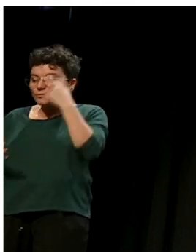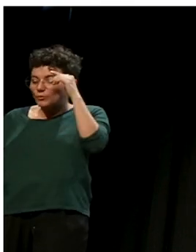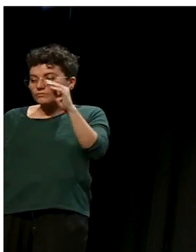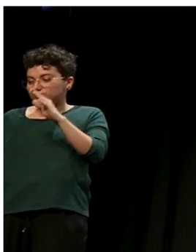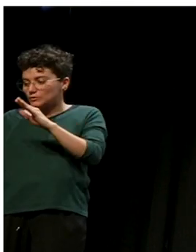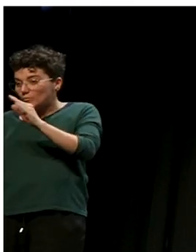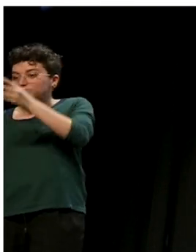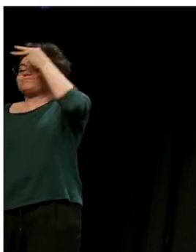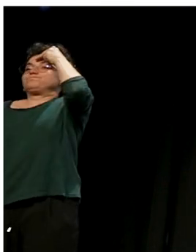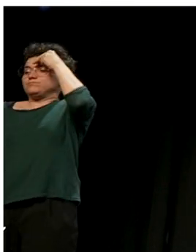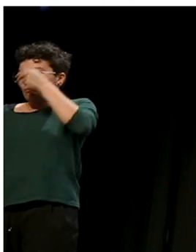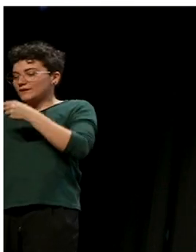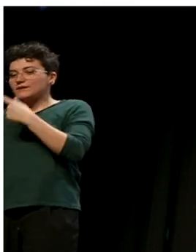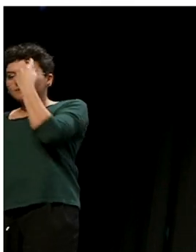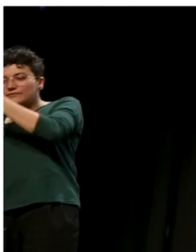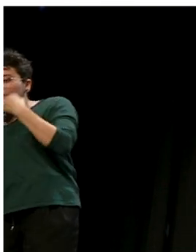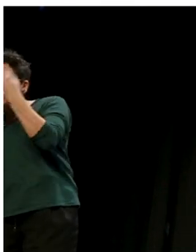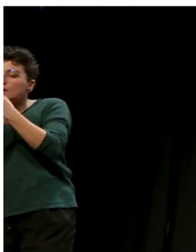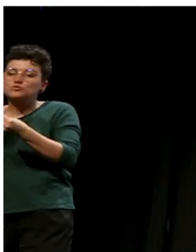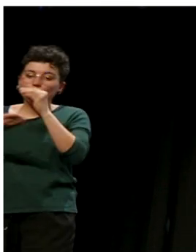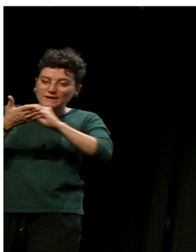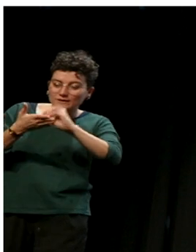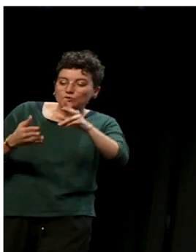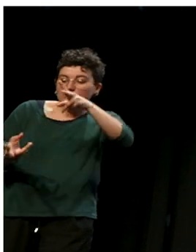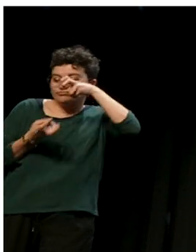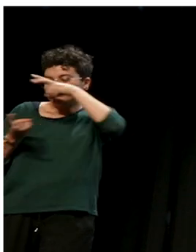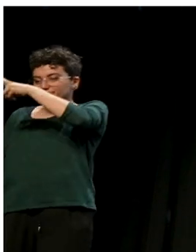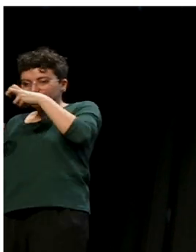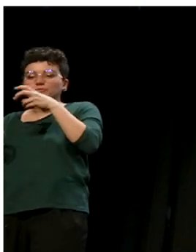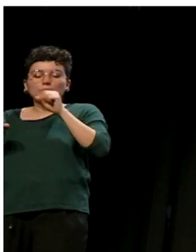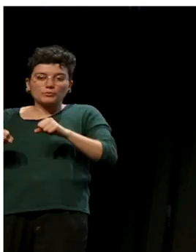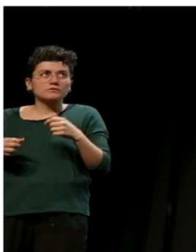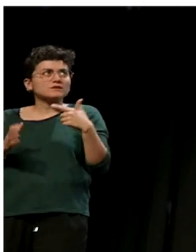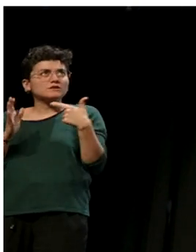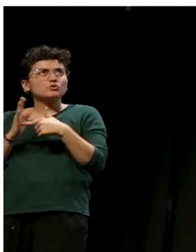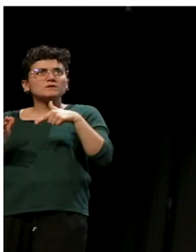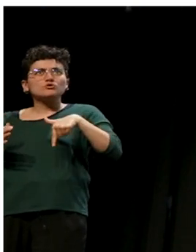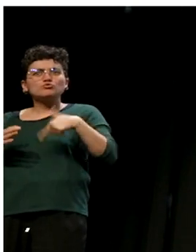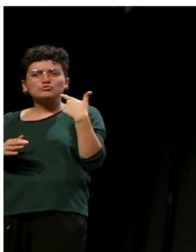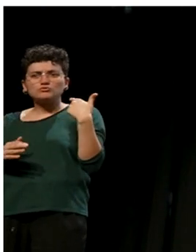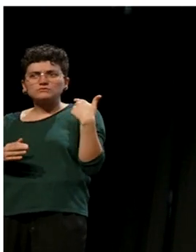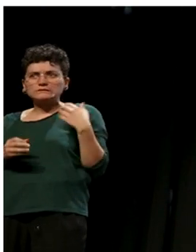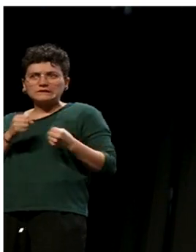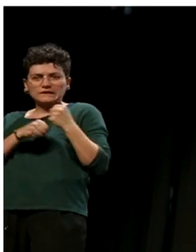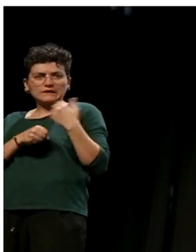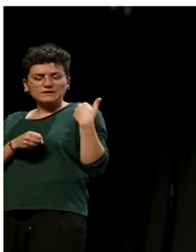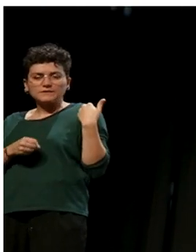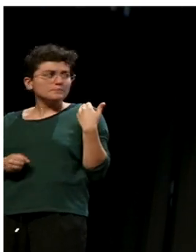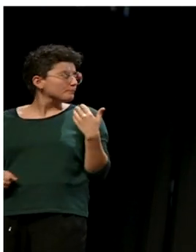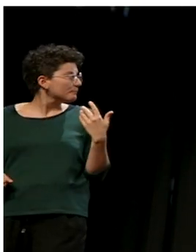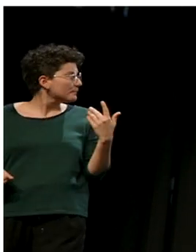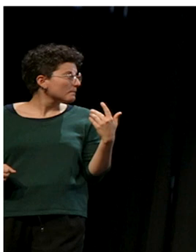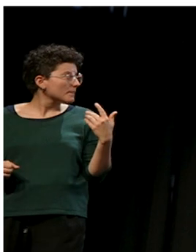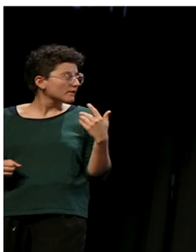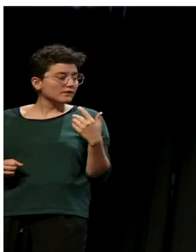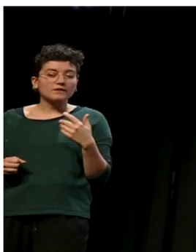beaucoup pour les systèmes de sécurité. Donc ça, c'est vraiment en 2012, c'est un Français, un des grands papas du machine learning, c'est Yann Leca,